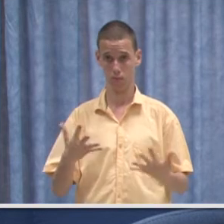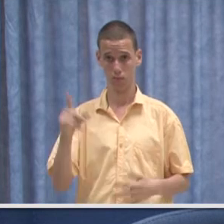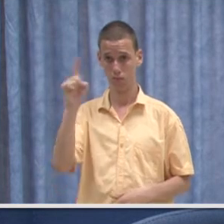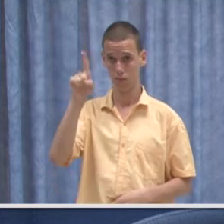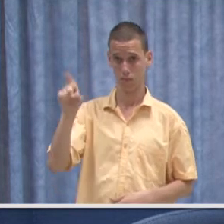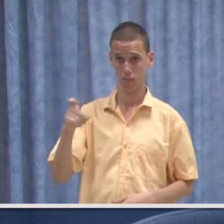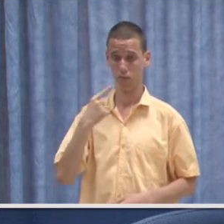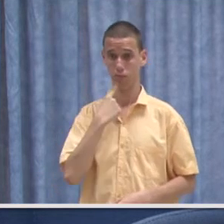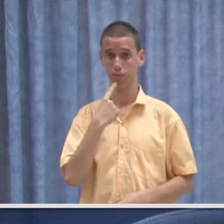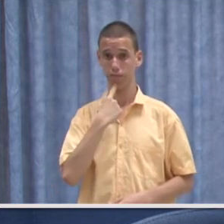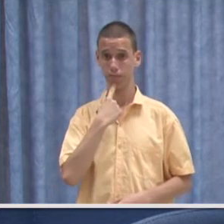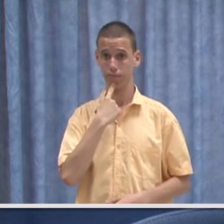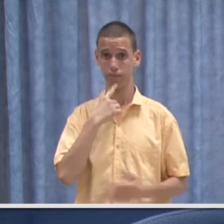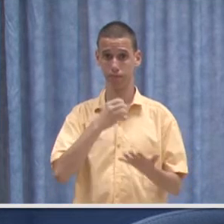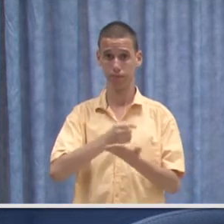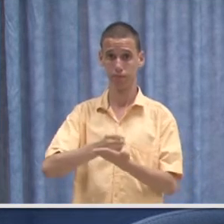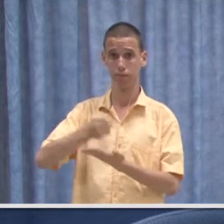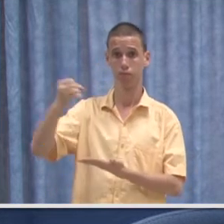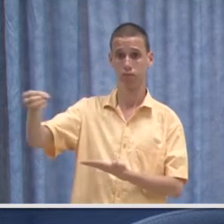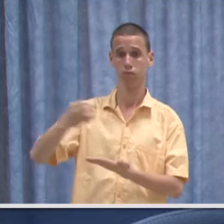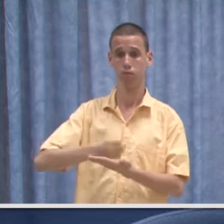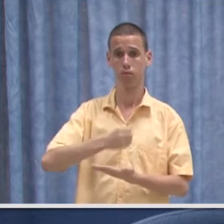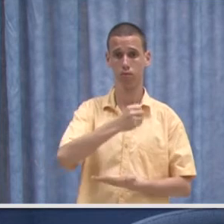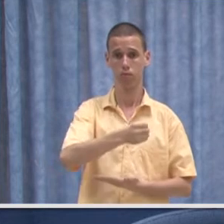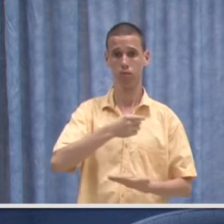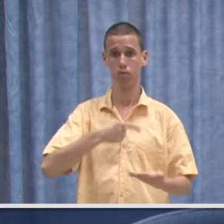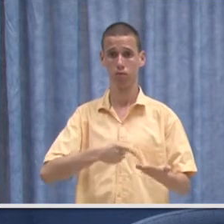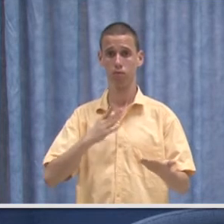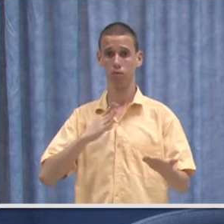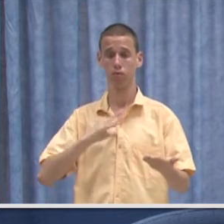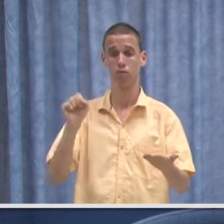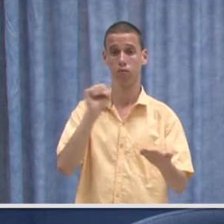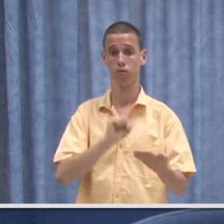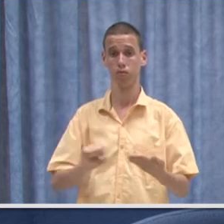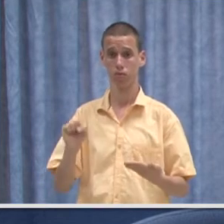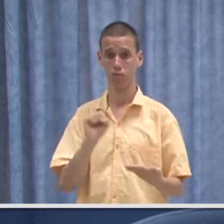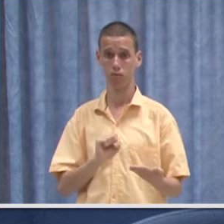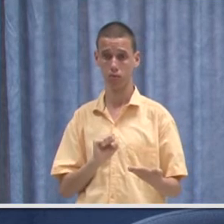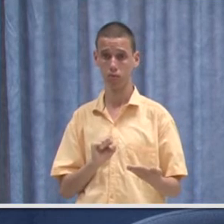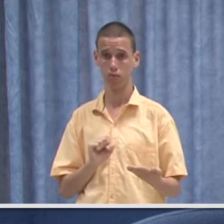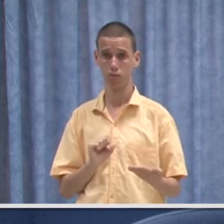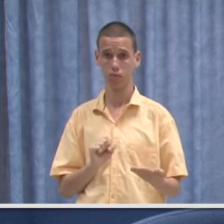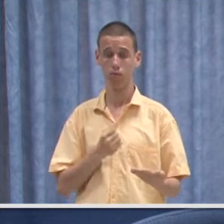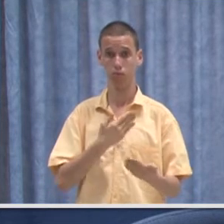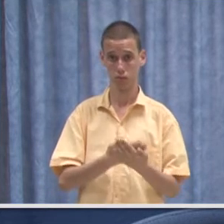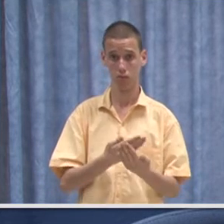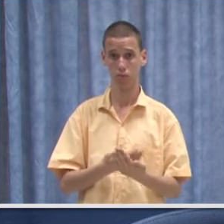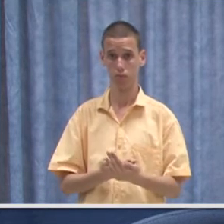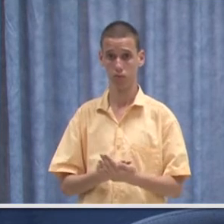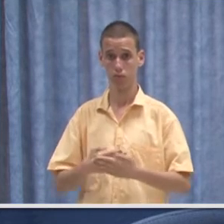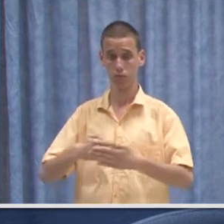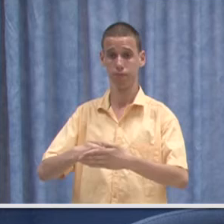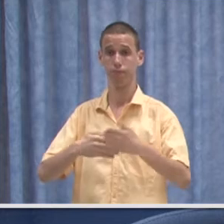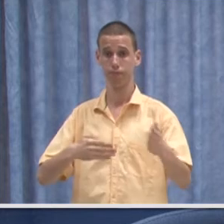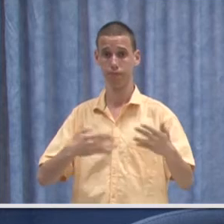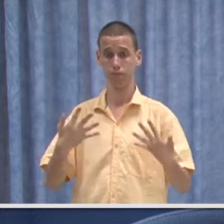qui n'ont pas pu faire des nouveaux consignes. Et ils peuvent demander si ils viennent avec un plan, qu'ils ont